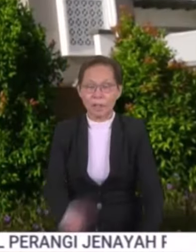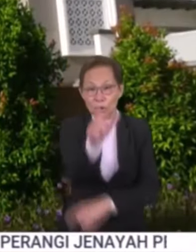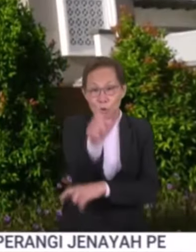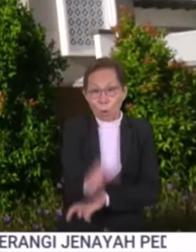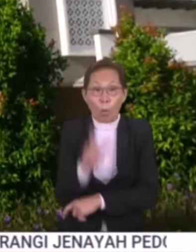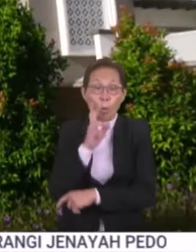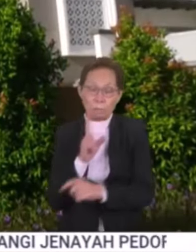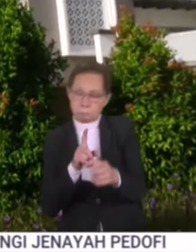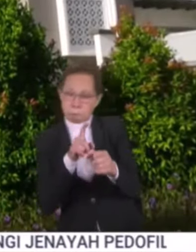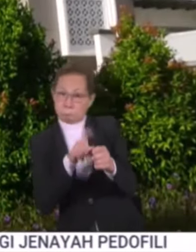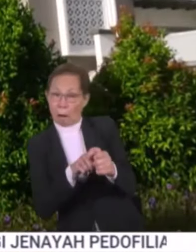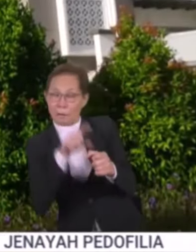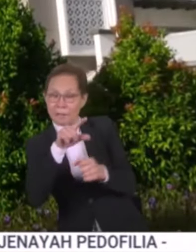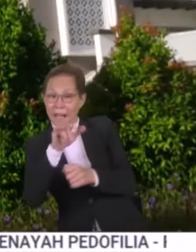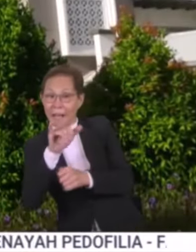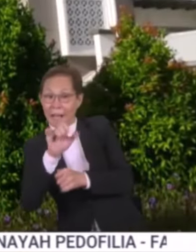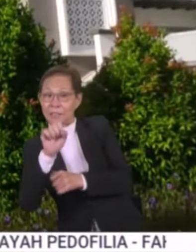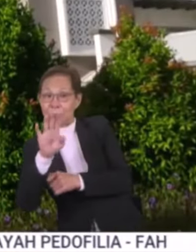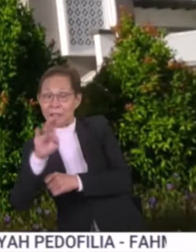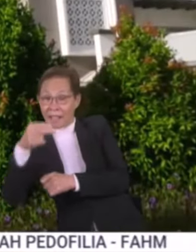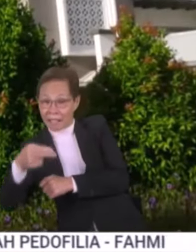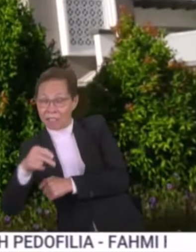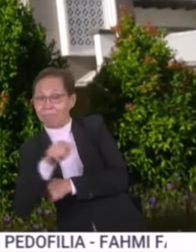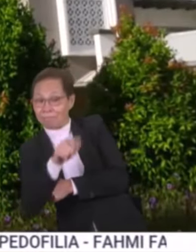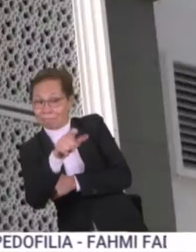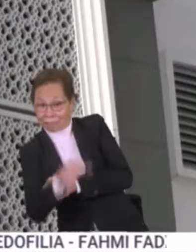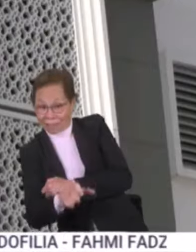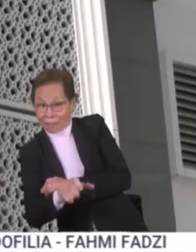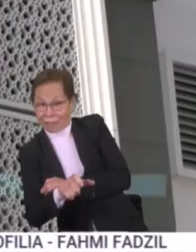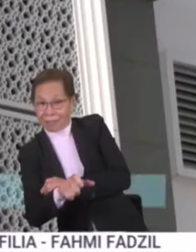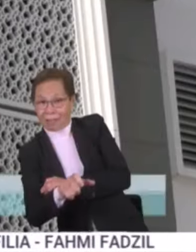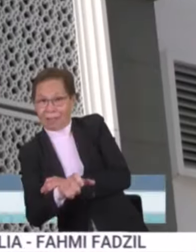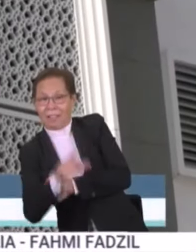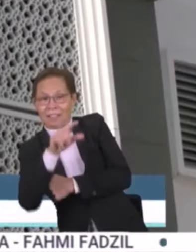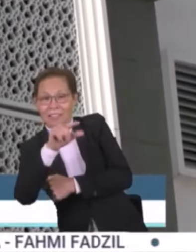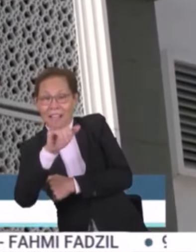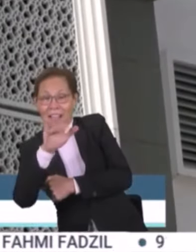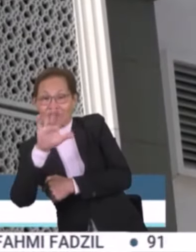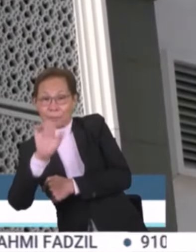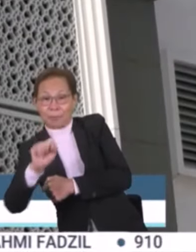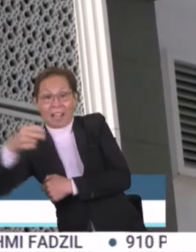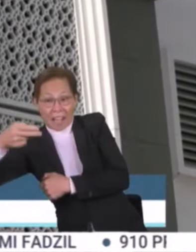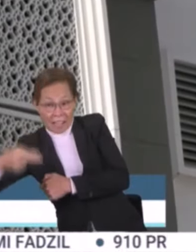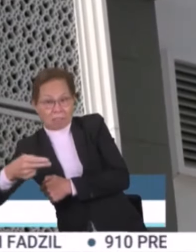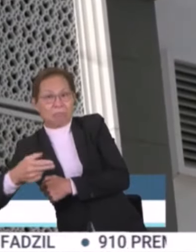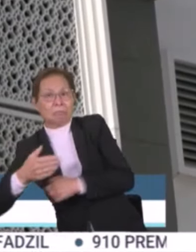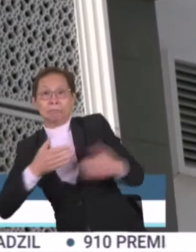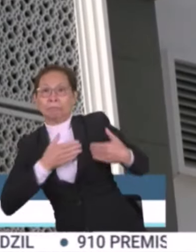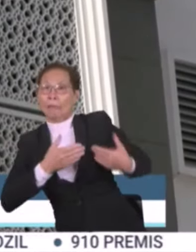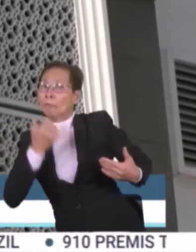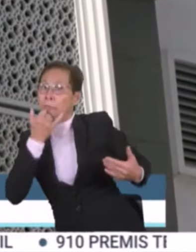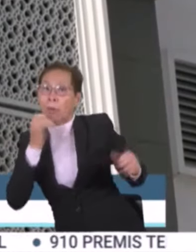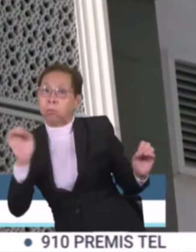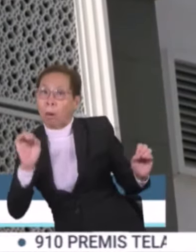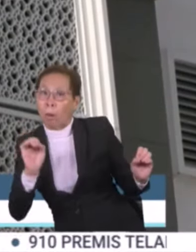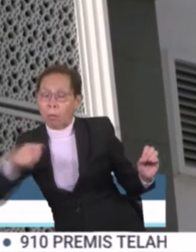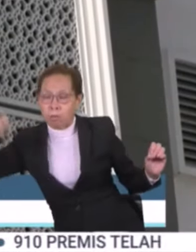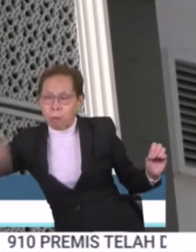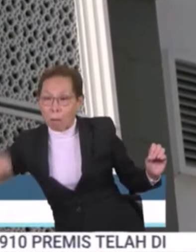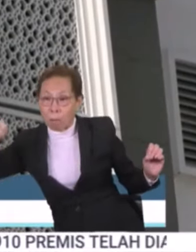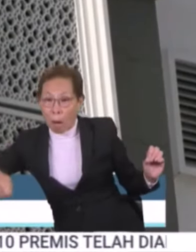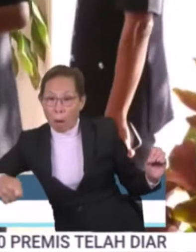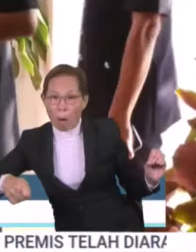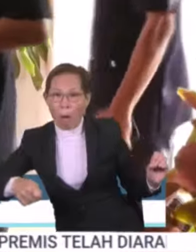seorang wanita yang dikaitkan dengan gisp holding sendirian berhad gph mengaku tidak bersalah di Mahkamah